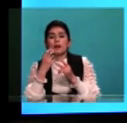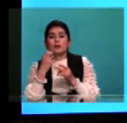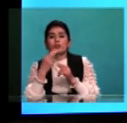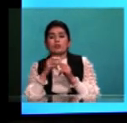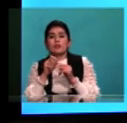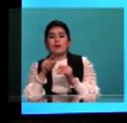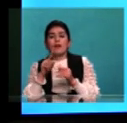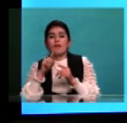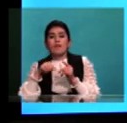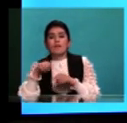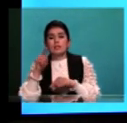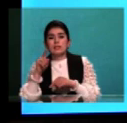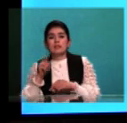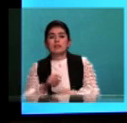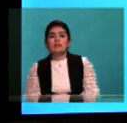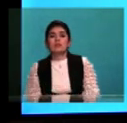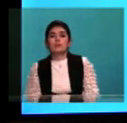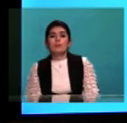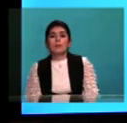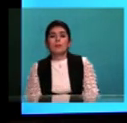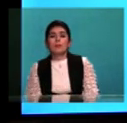их выделить.